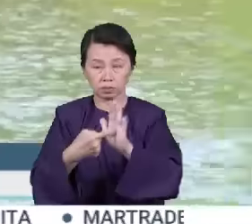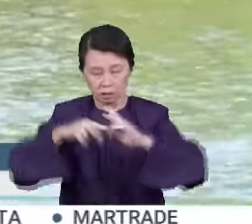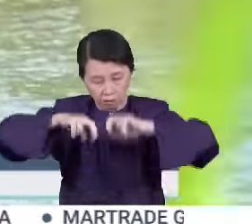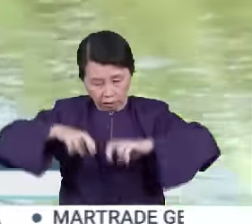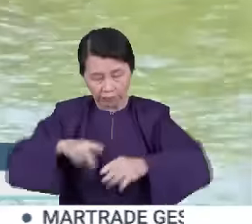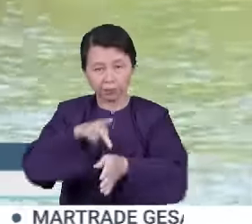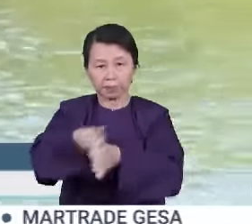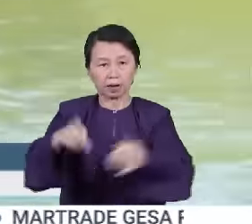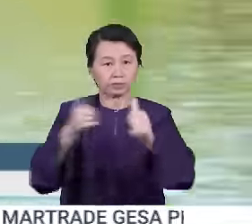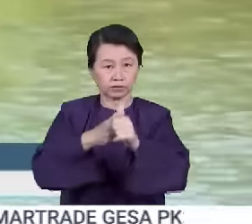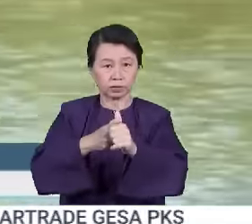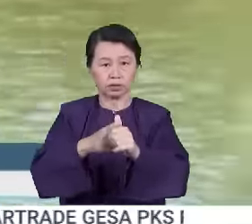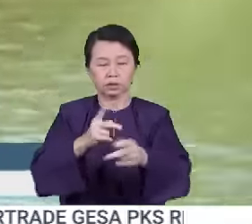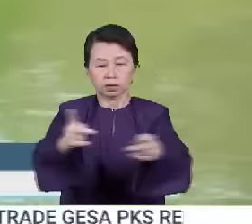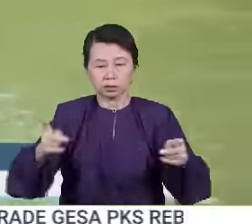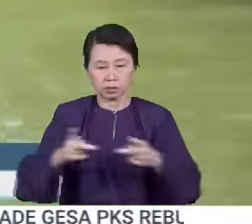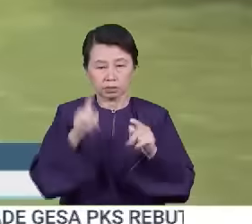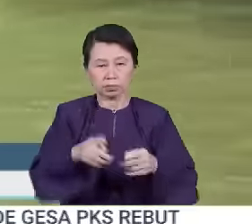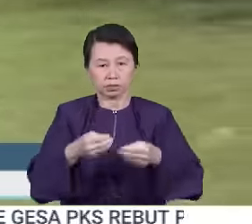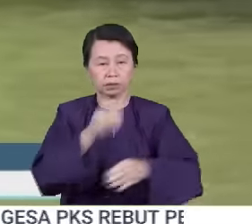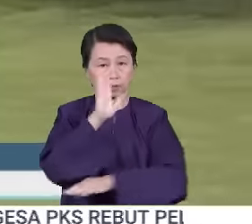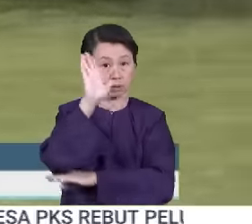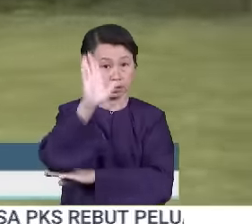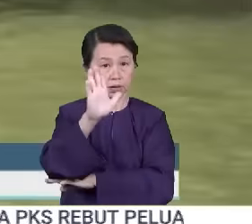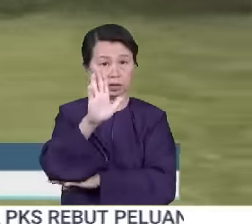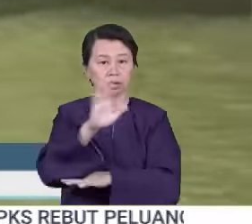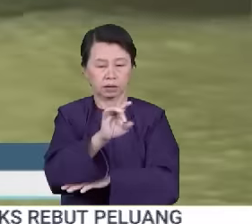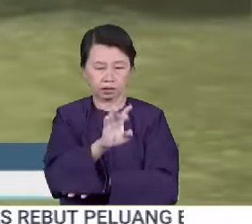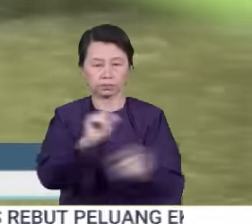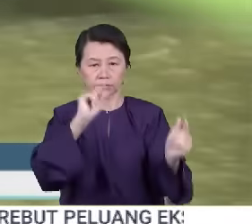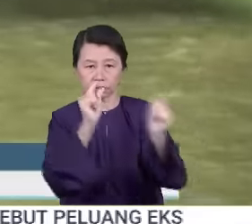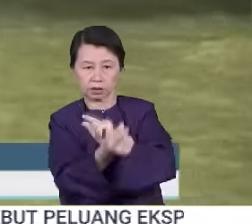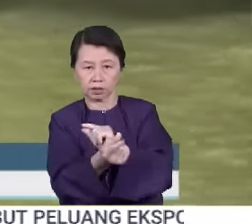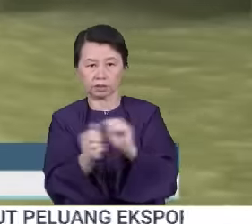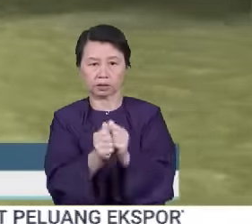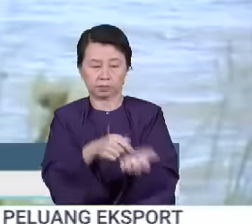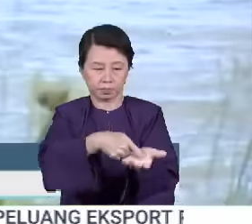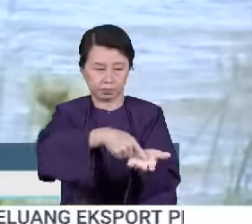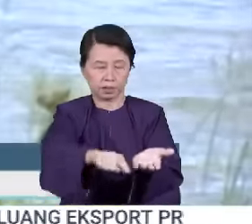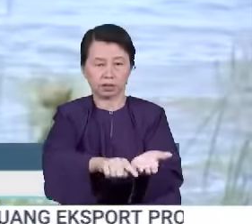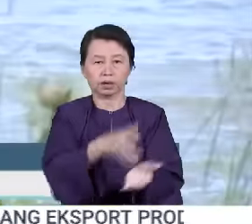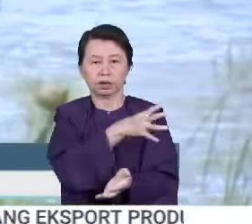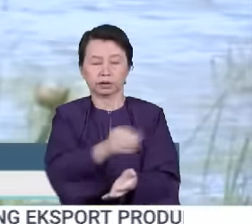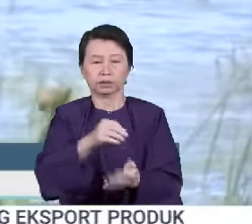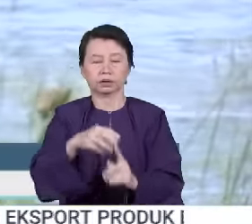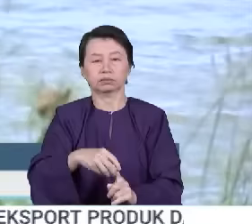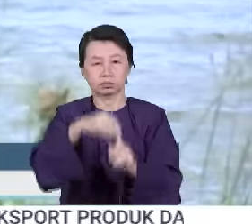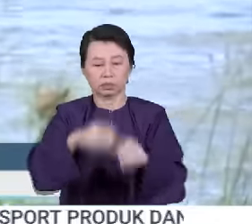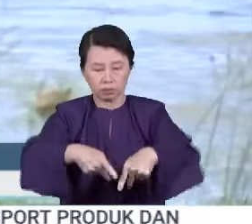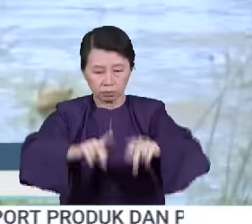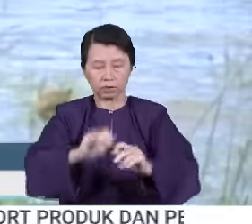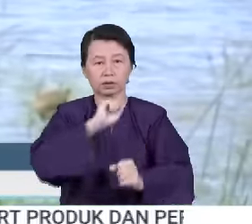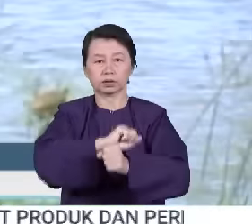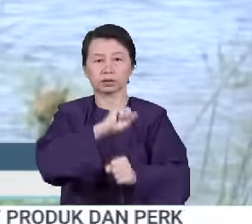pakar. Penduduk di kawasan terlibat juga perlu diberikan jaminan berupa penggantian dan pampasan selain keutamaan peluang